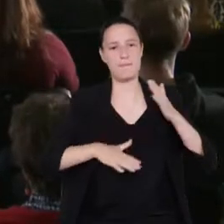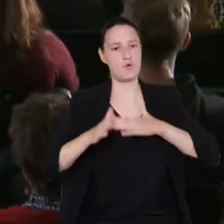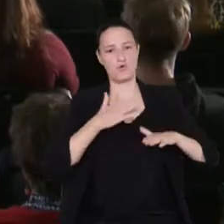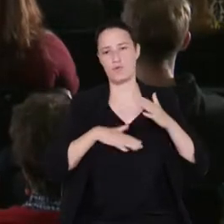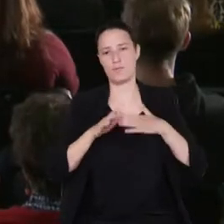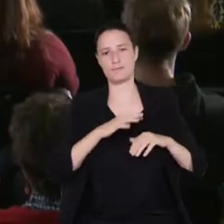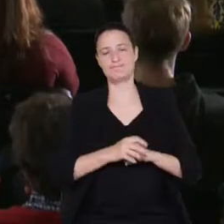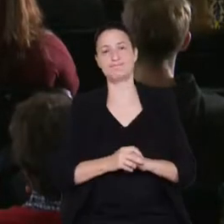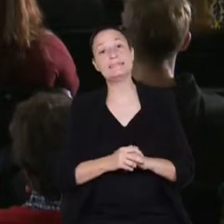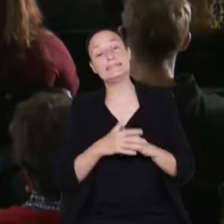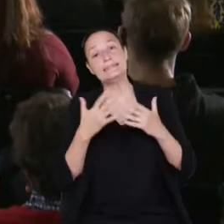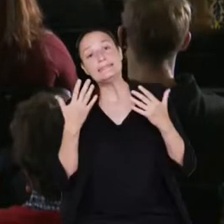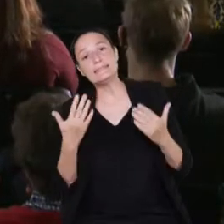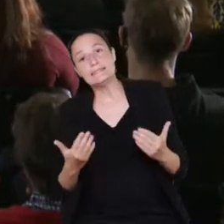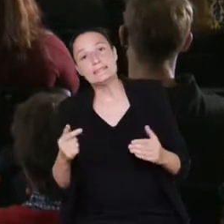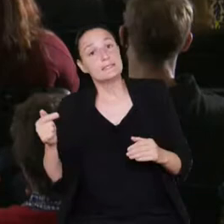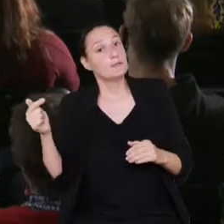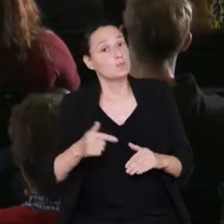Niestety musimy kończyć.